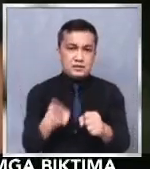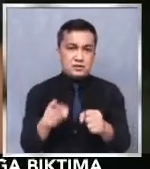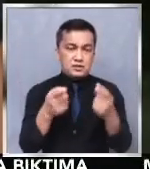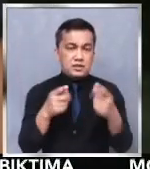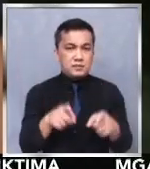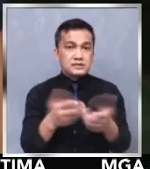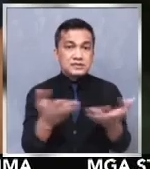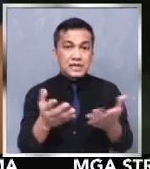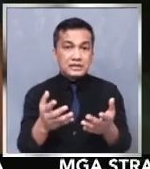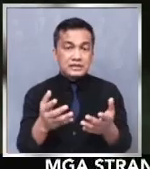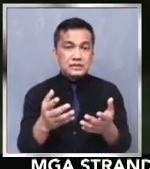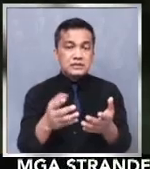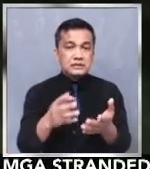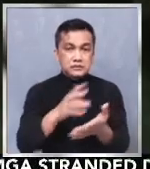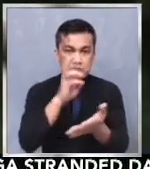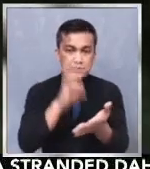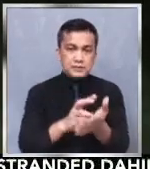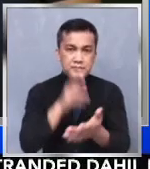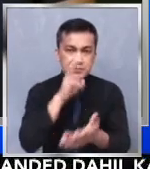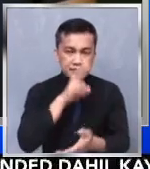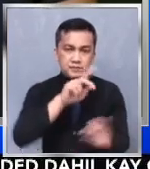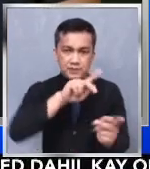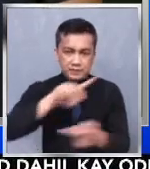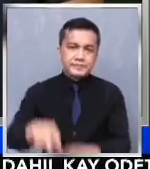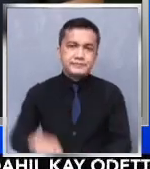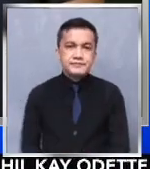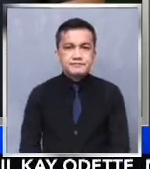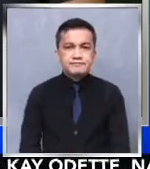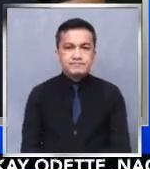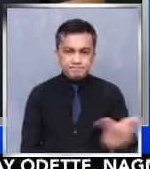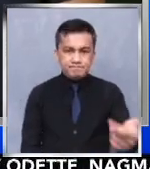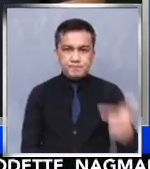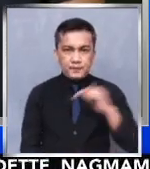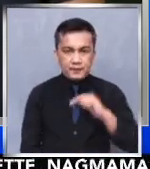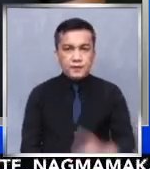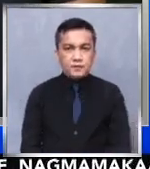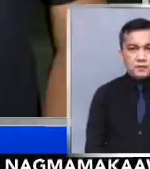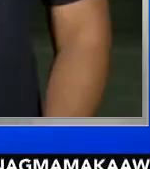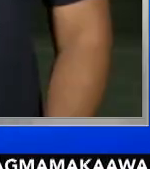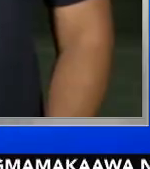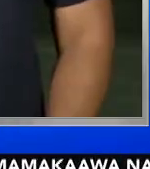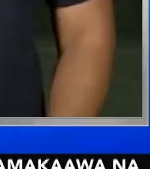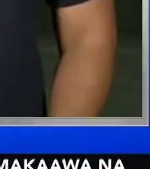at Palawan area. Ivan. Maraming salamat, Chino Gaston.